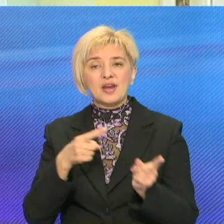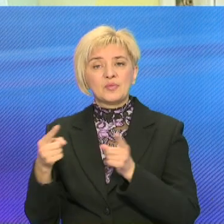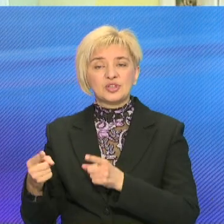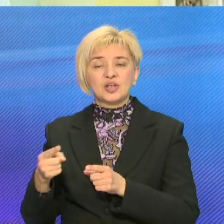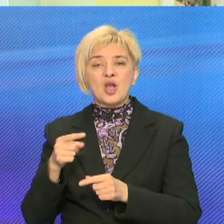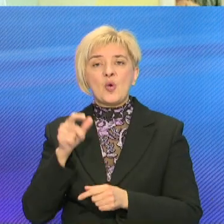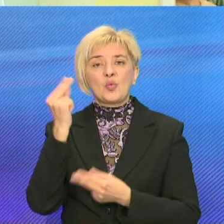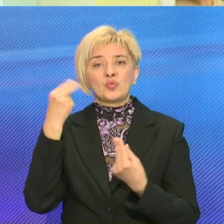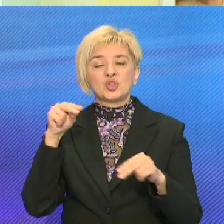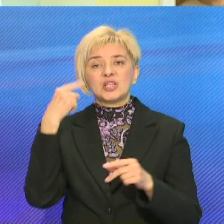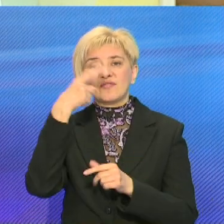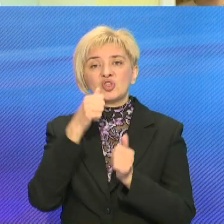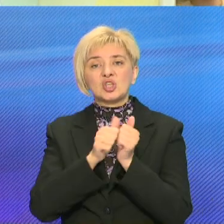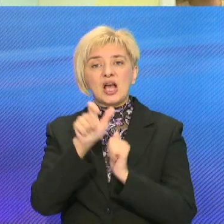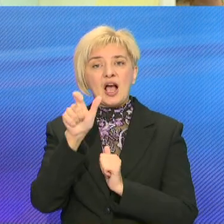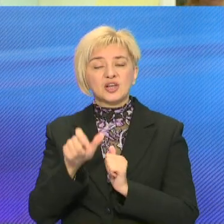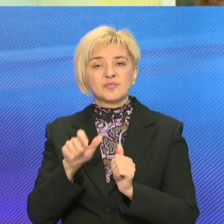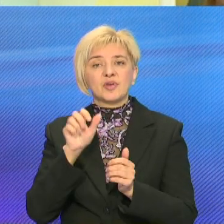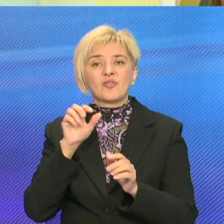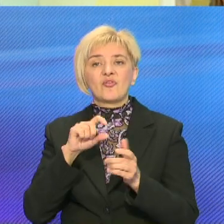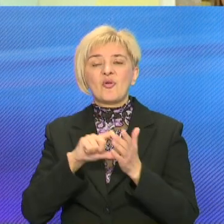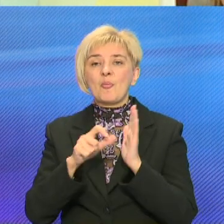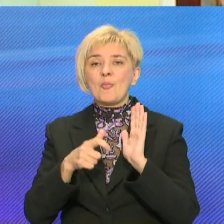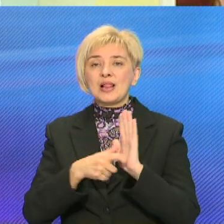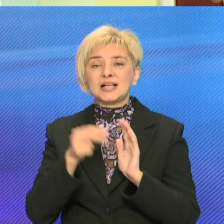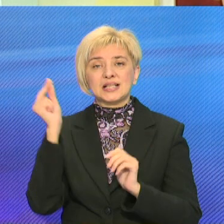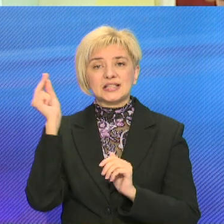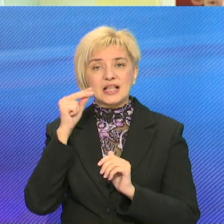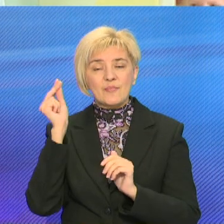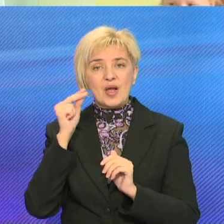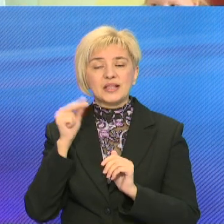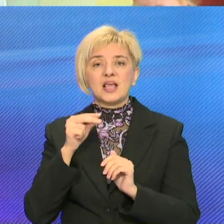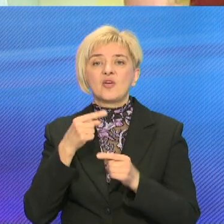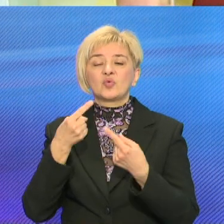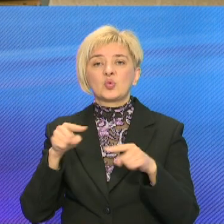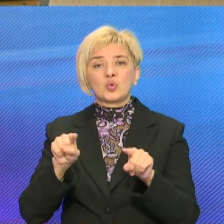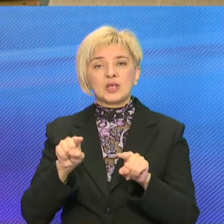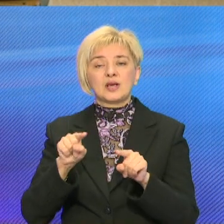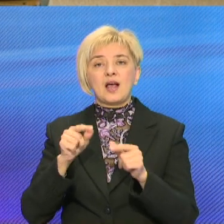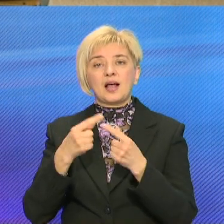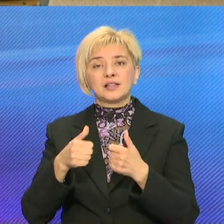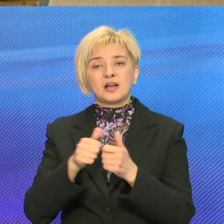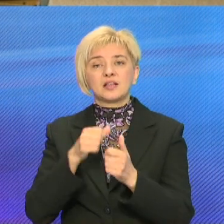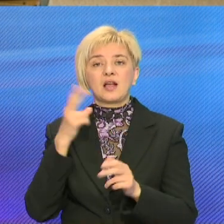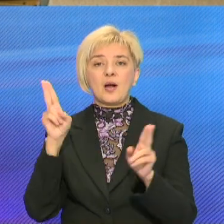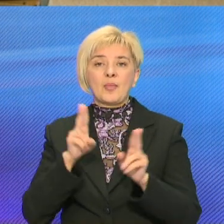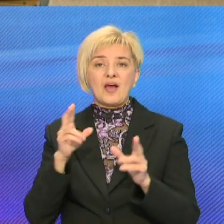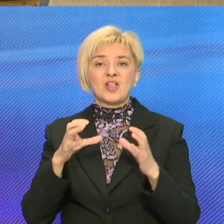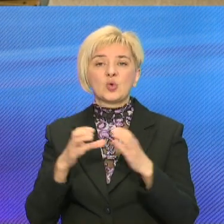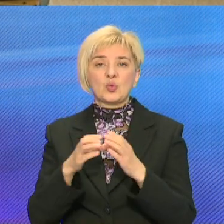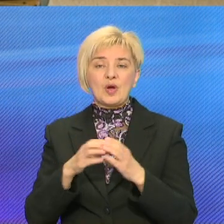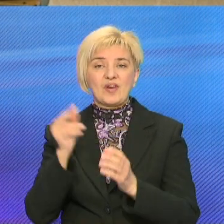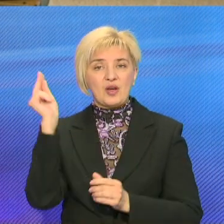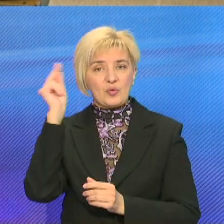каждым в палате занимается. В других отделениях, как правило, групповая форма учебы. Уроки у больницы ничем не отрозниваются